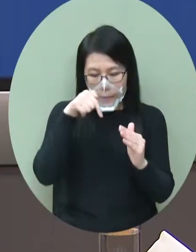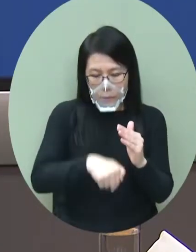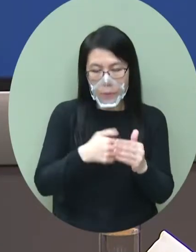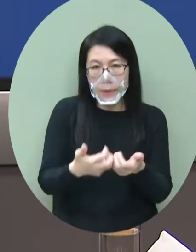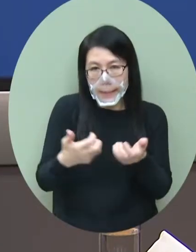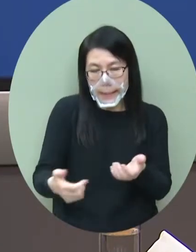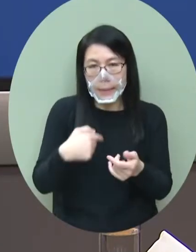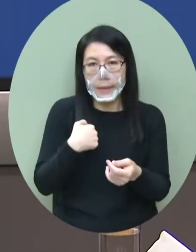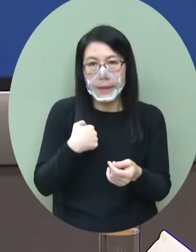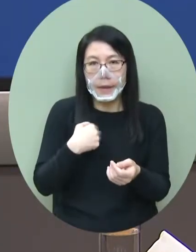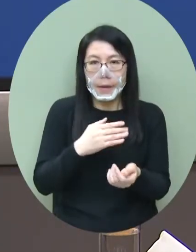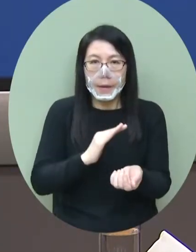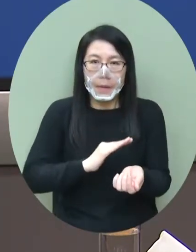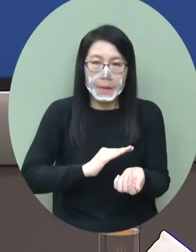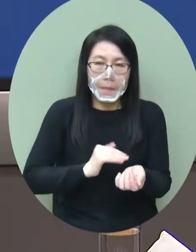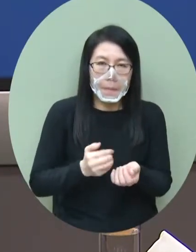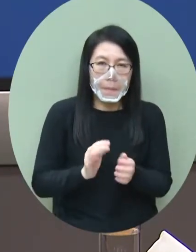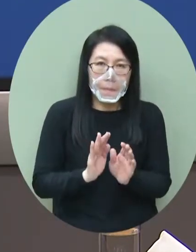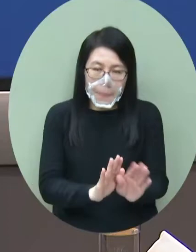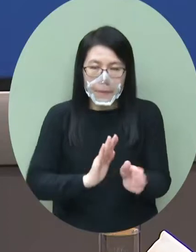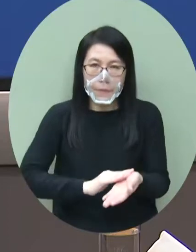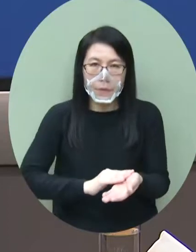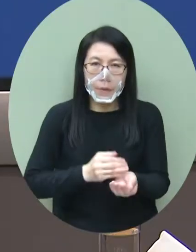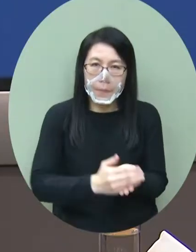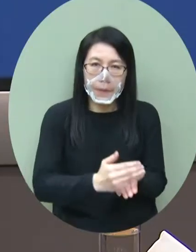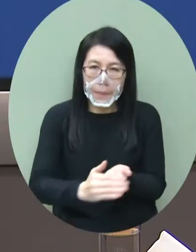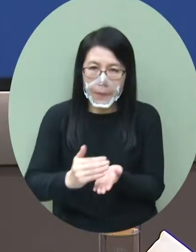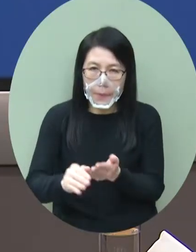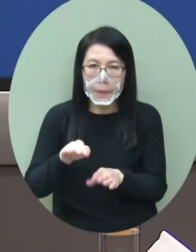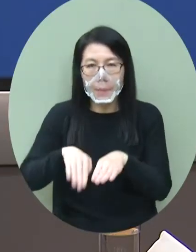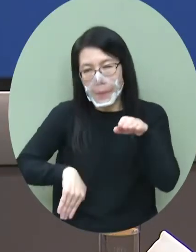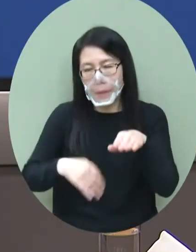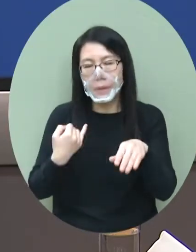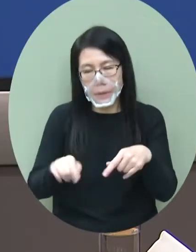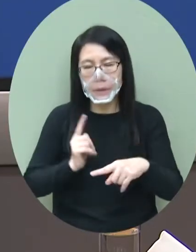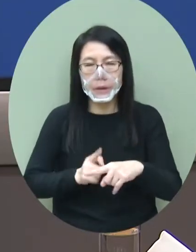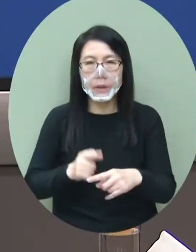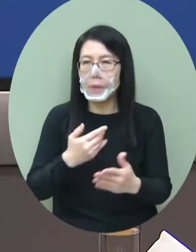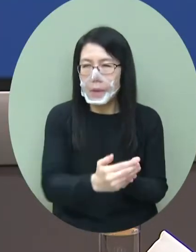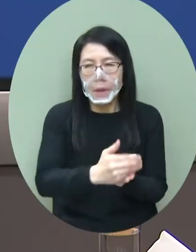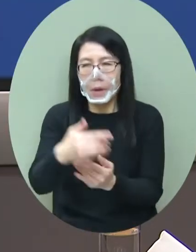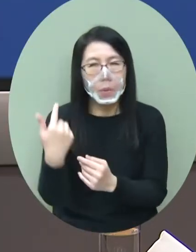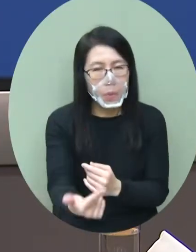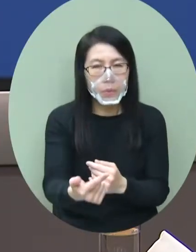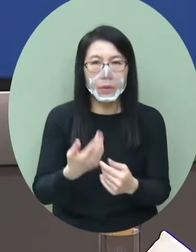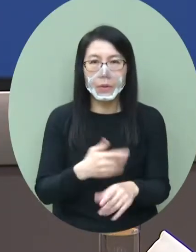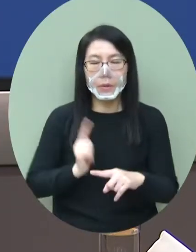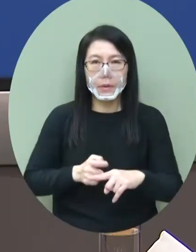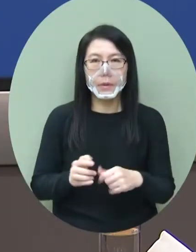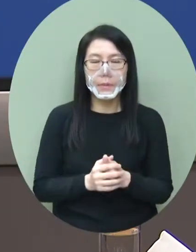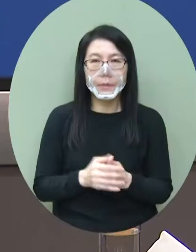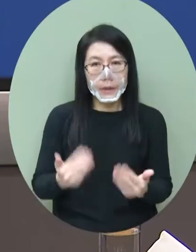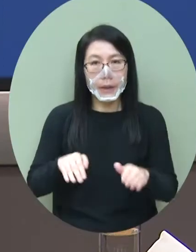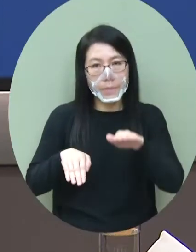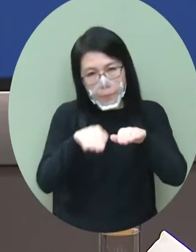离的所谓抗疫的物资包是落后了，因为数量太大了，